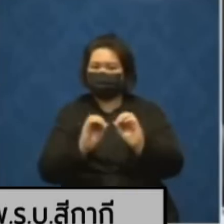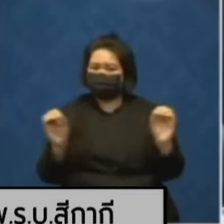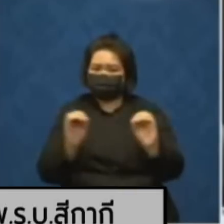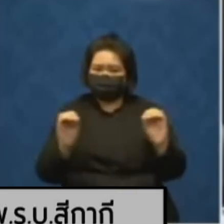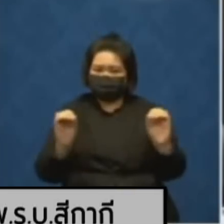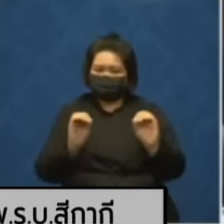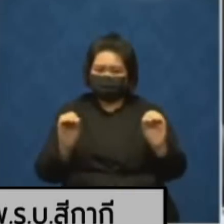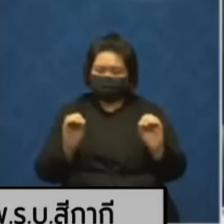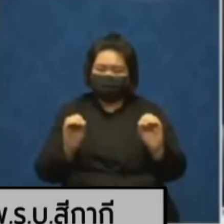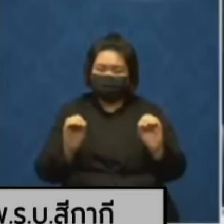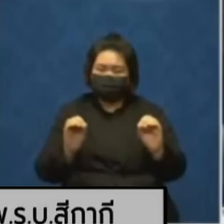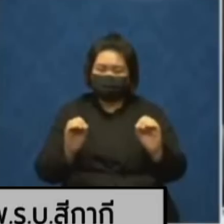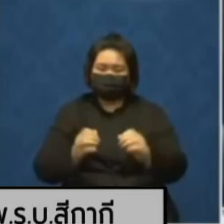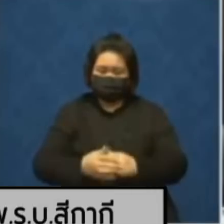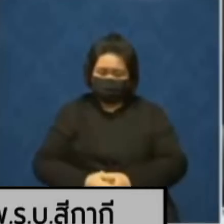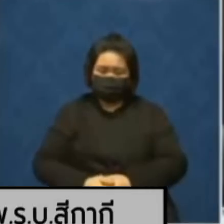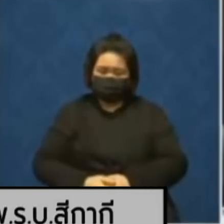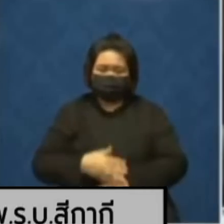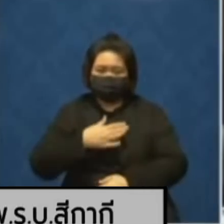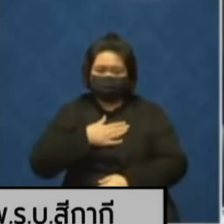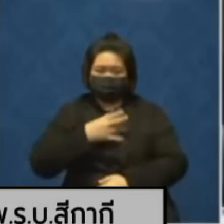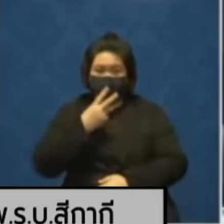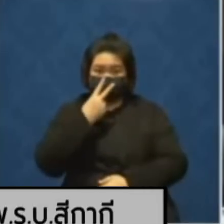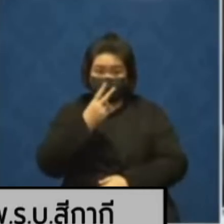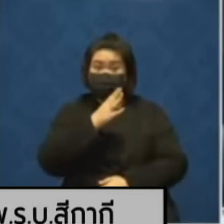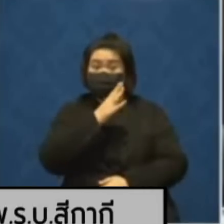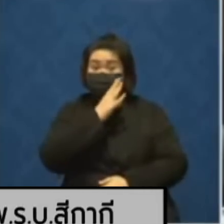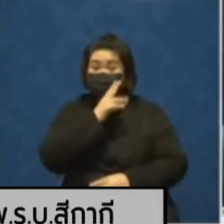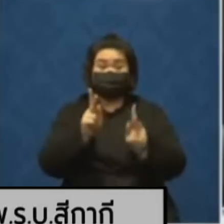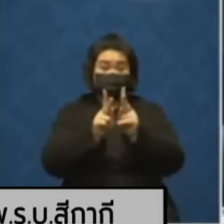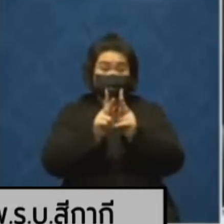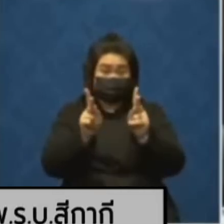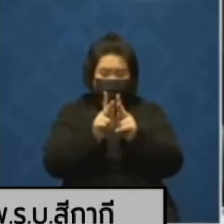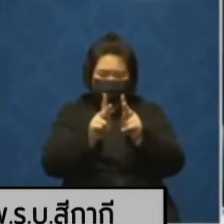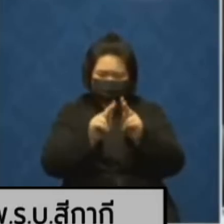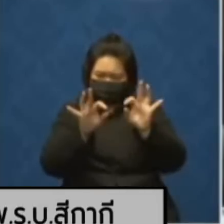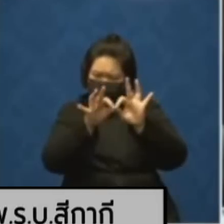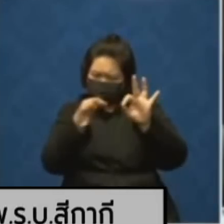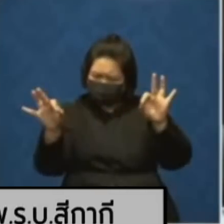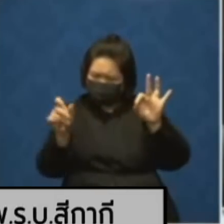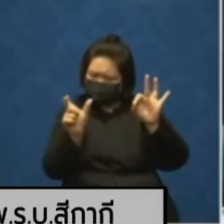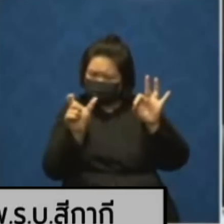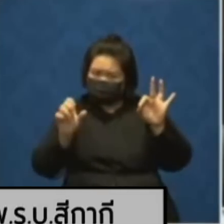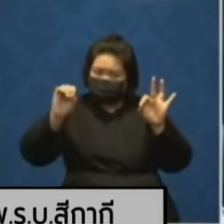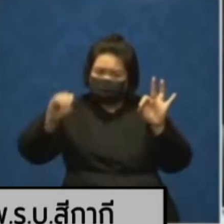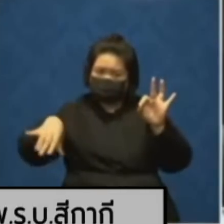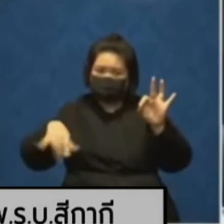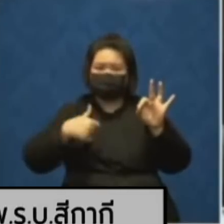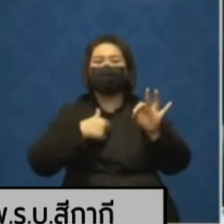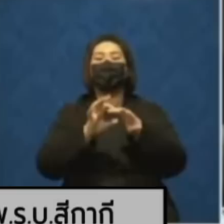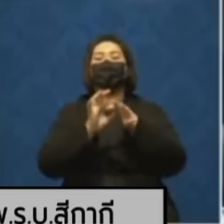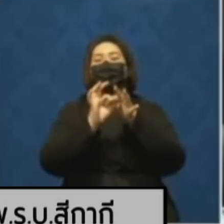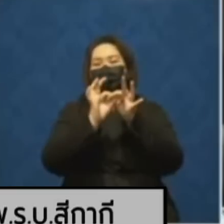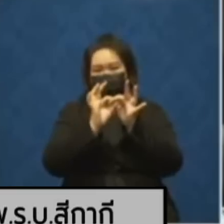เขจะไมให้ตัดก่อนทจะลงมาติ แต่ประกฏว่าเสียงข้างมากในทประชุม 430 เสีง